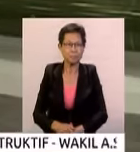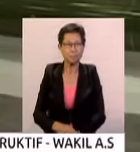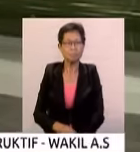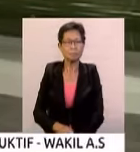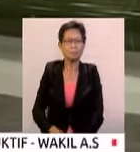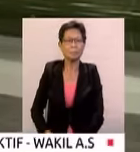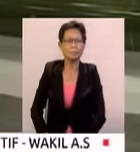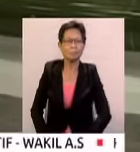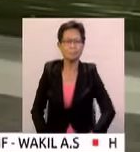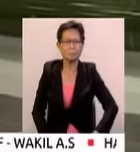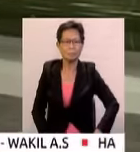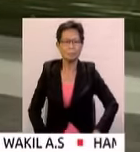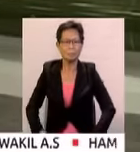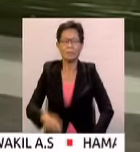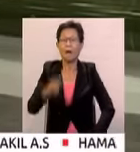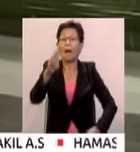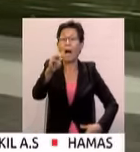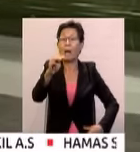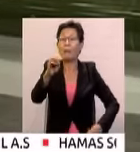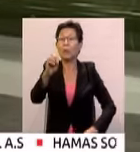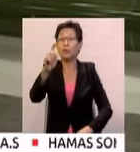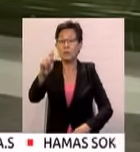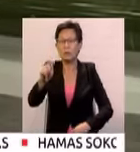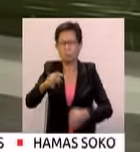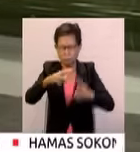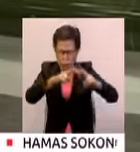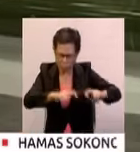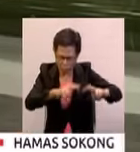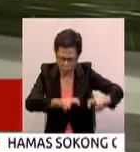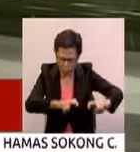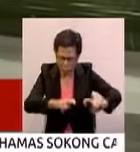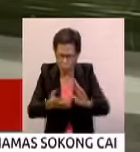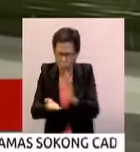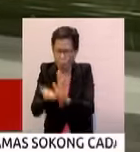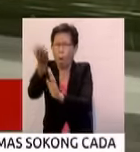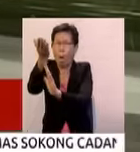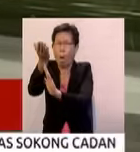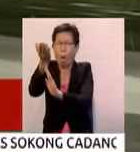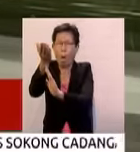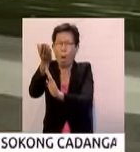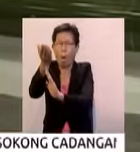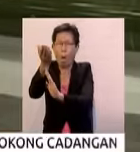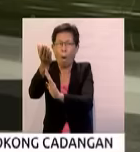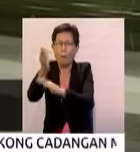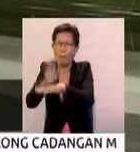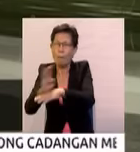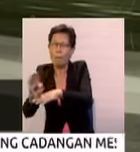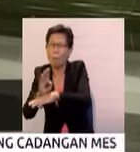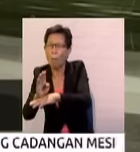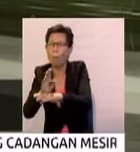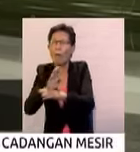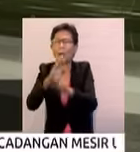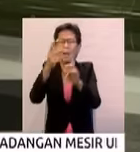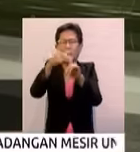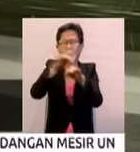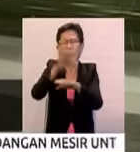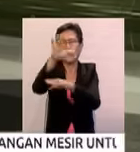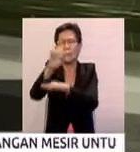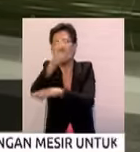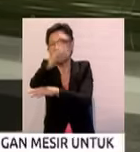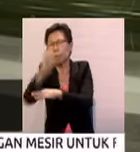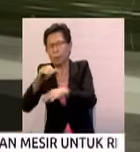Dalam pada itu, Kementerian Pengangkutan akan mengkaji keperluan meningkatkan jumlah pengisian komersial kepada 50%